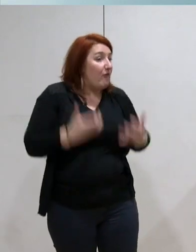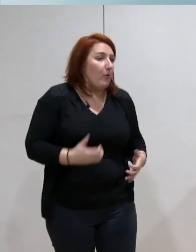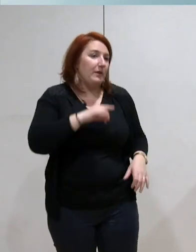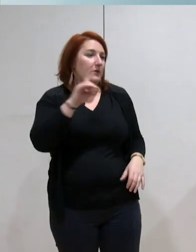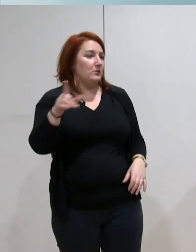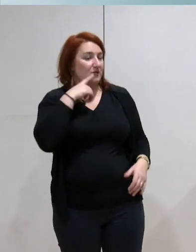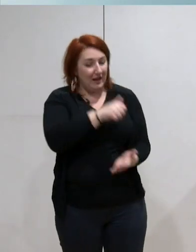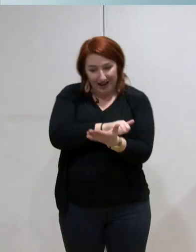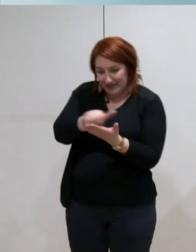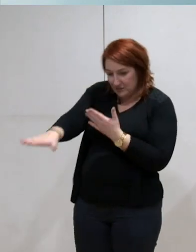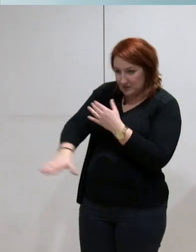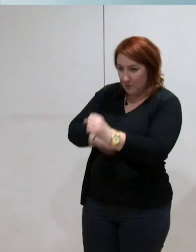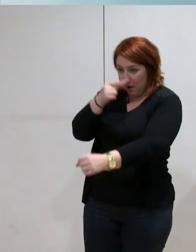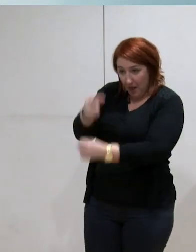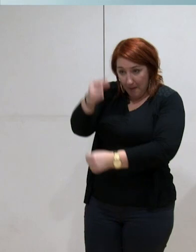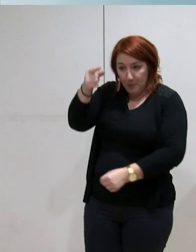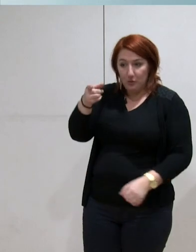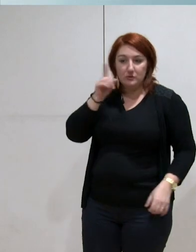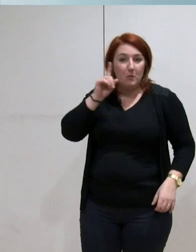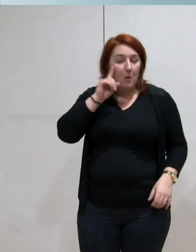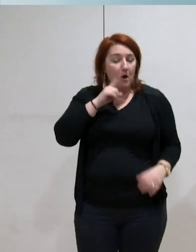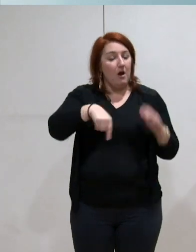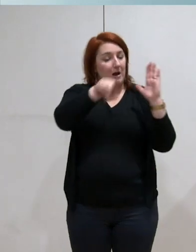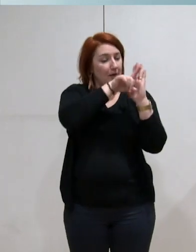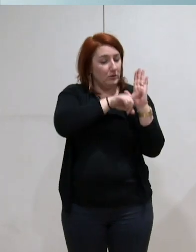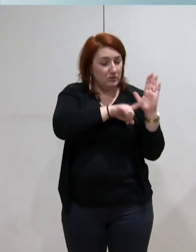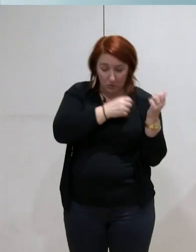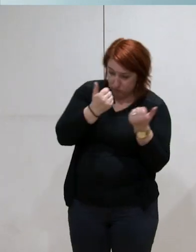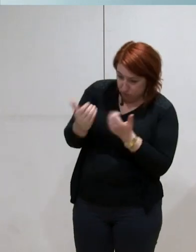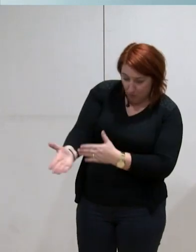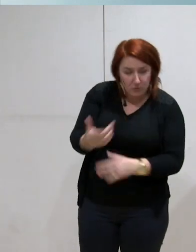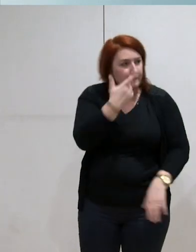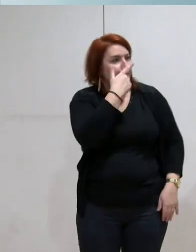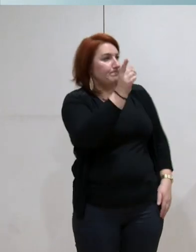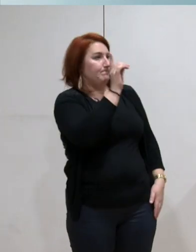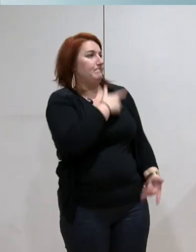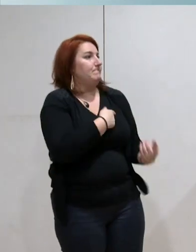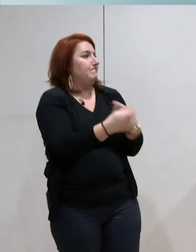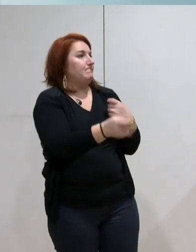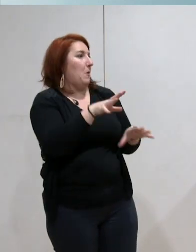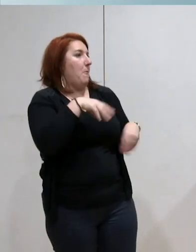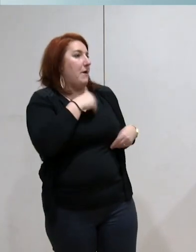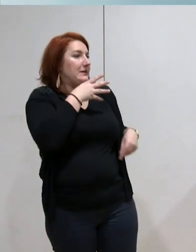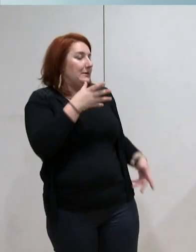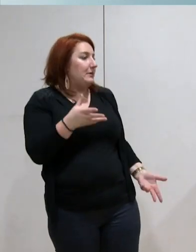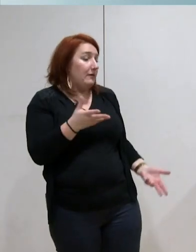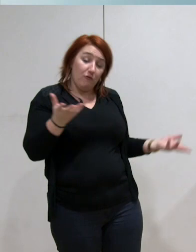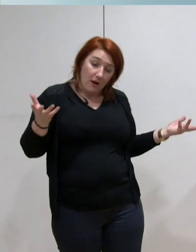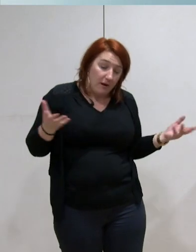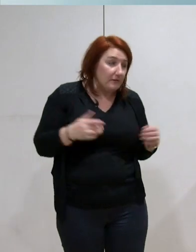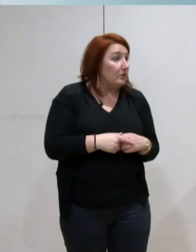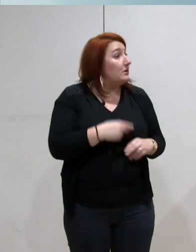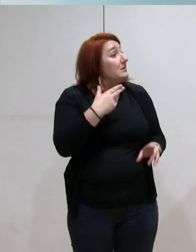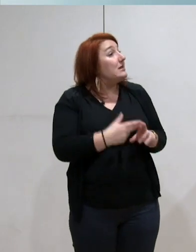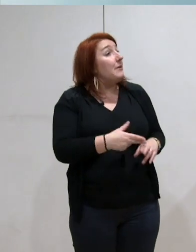imposé aux agents parce que les conditions qui étaient proposées leur paraissaient inacceptable voilà donc ils n'ont pas